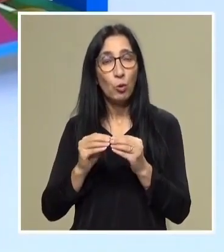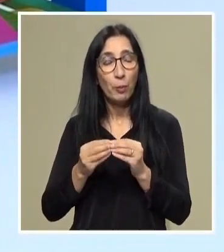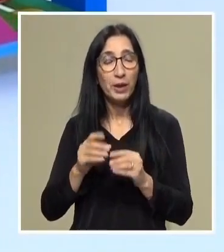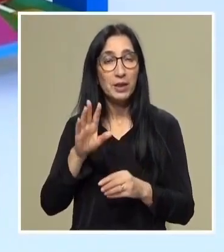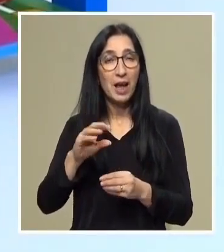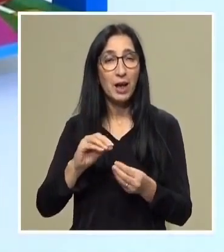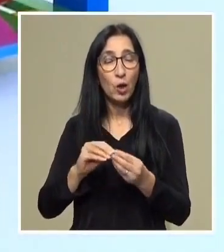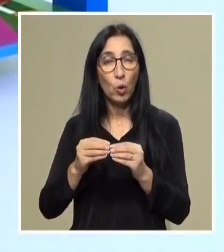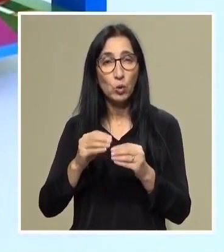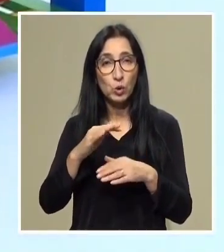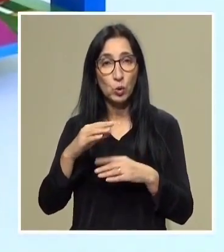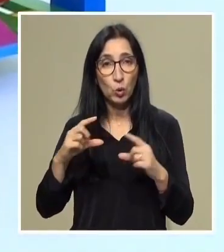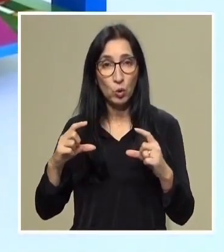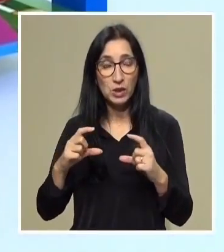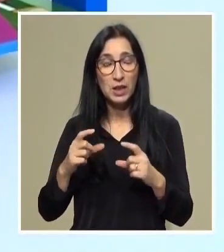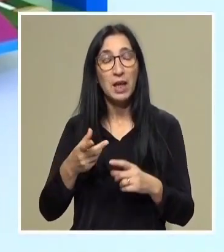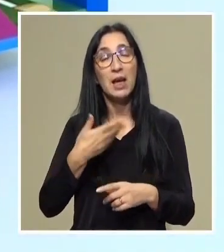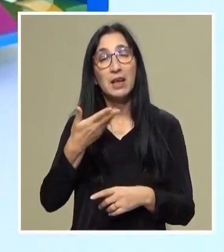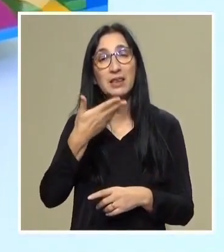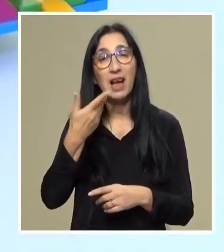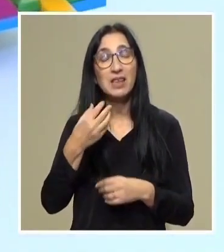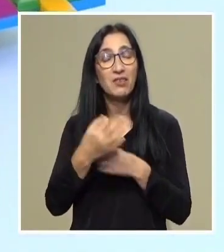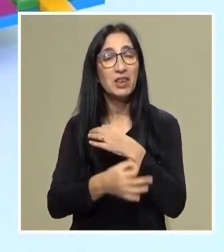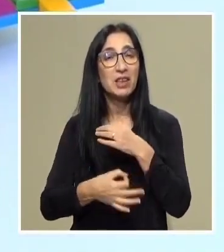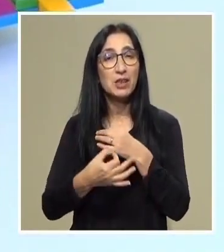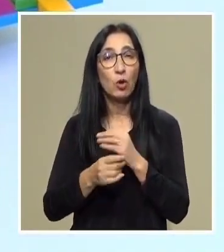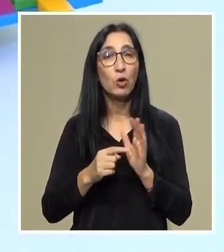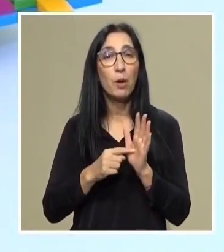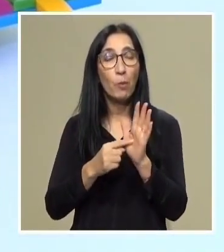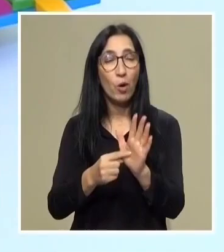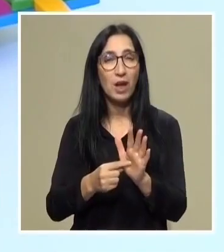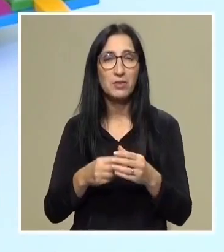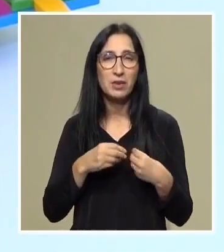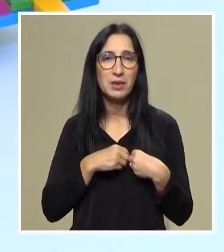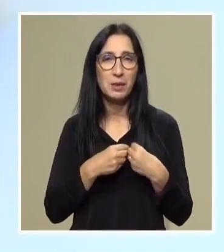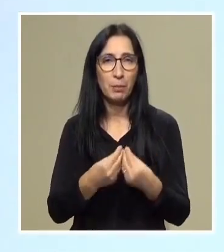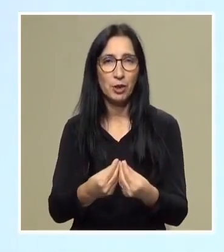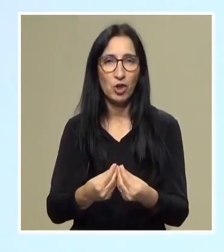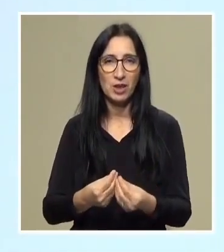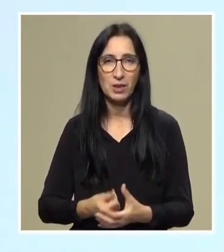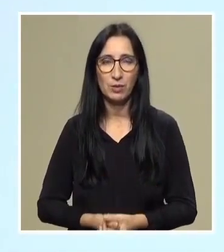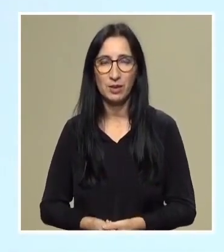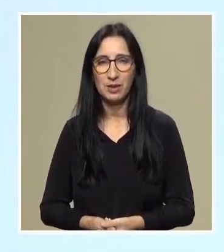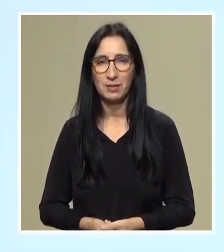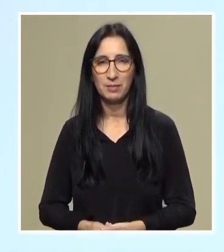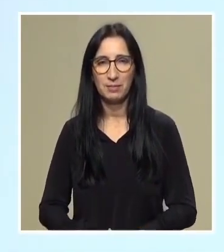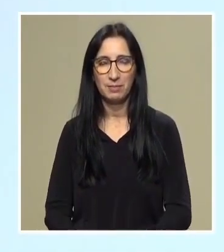тях конструкции децата разказват истории и демонстрират съпричастност.